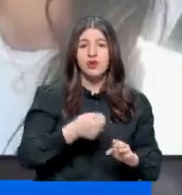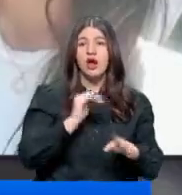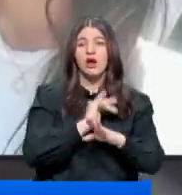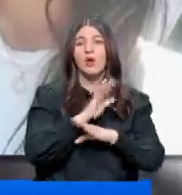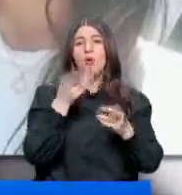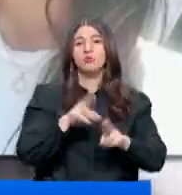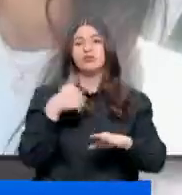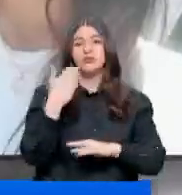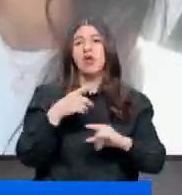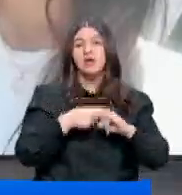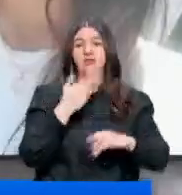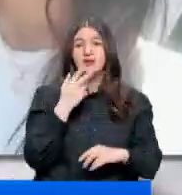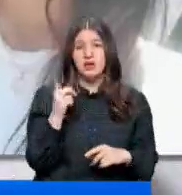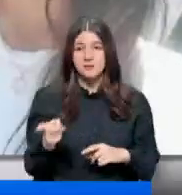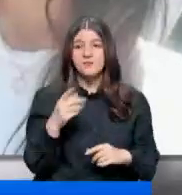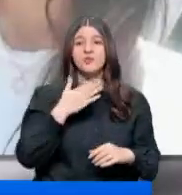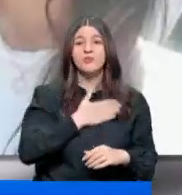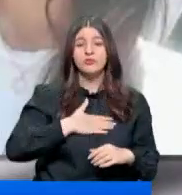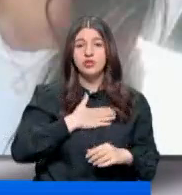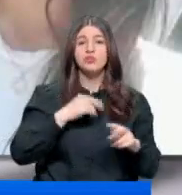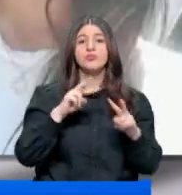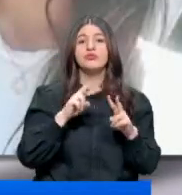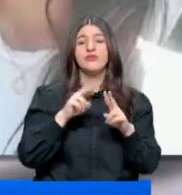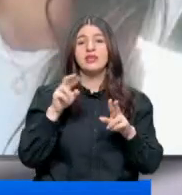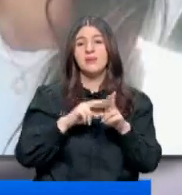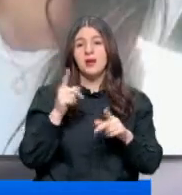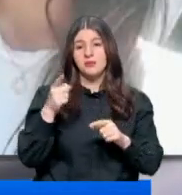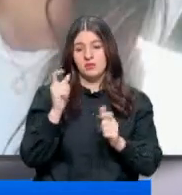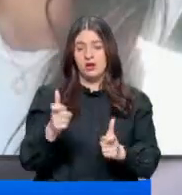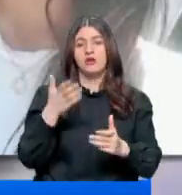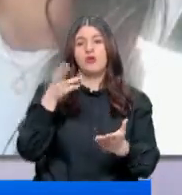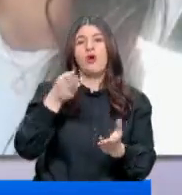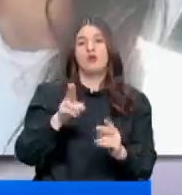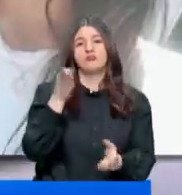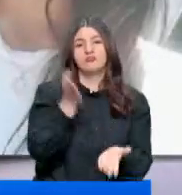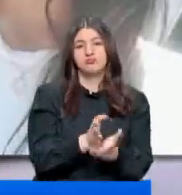hayatını kaybeden Hazal Alpyörük, Bursa'nın Mustafa Kemal Paşa ilçesinde toprağa verildi.